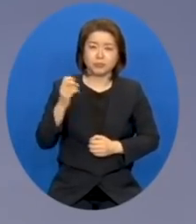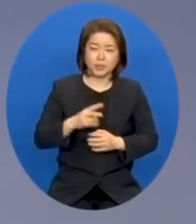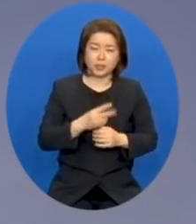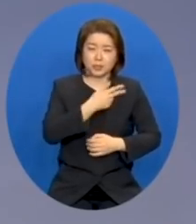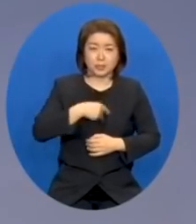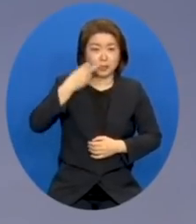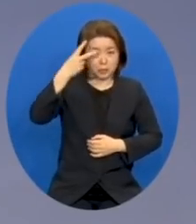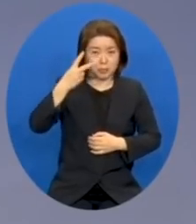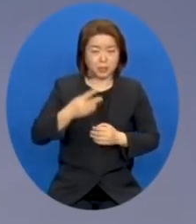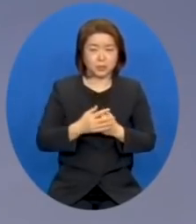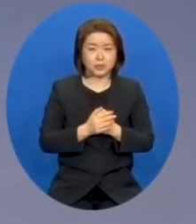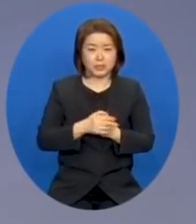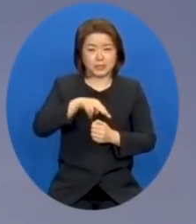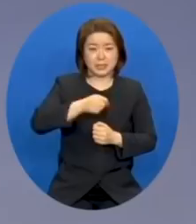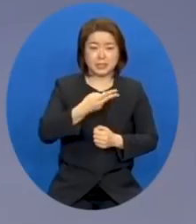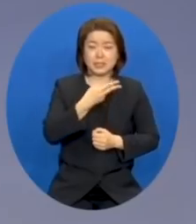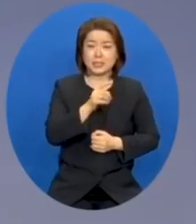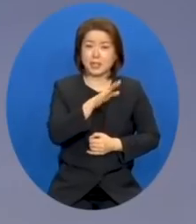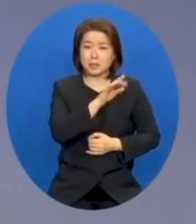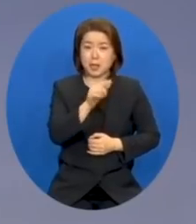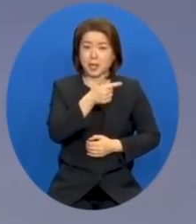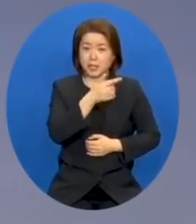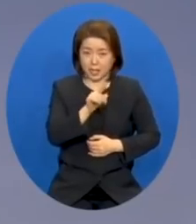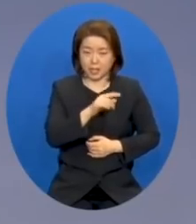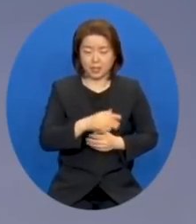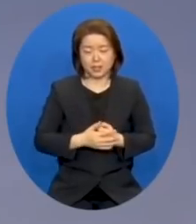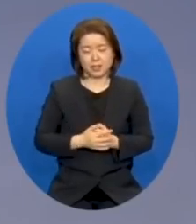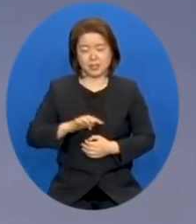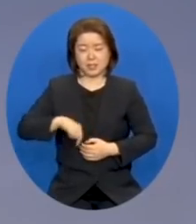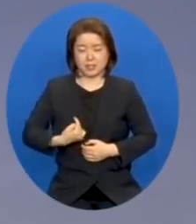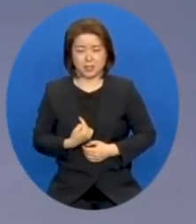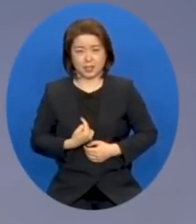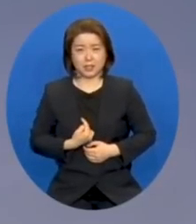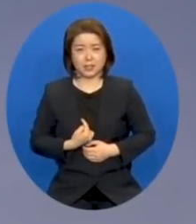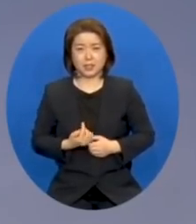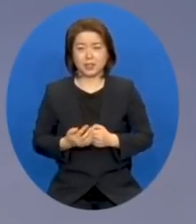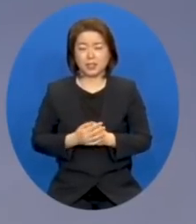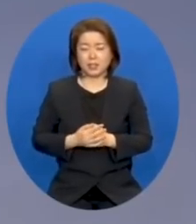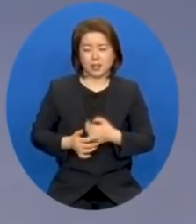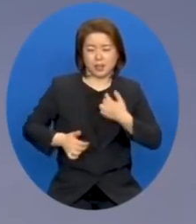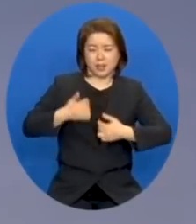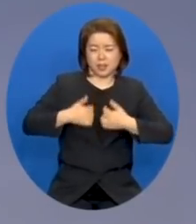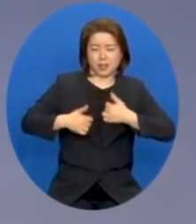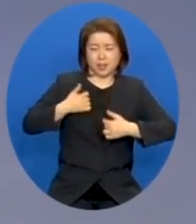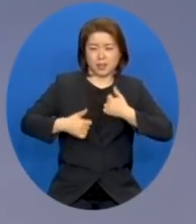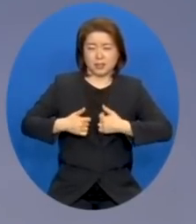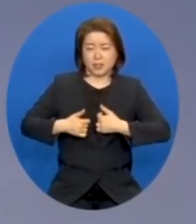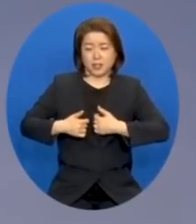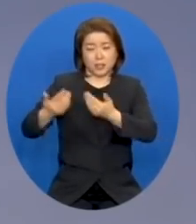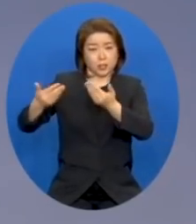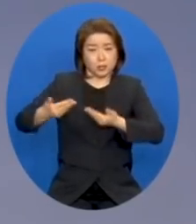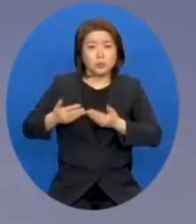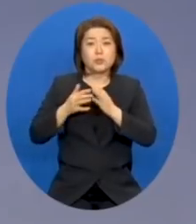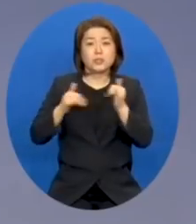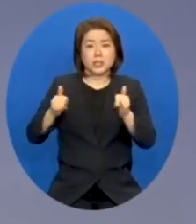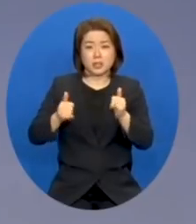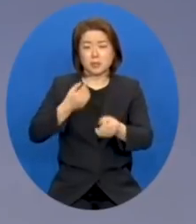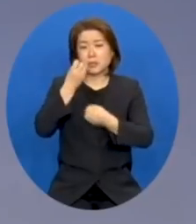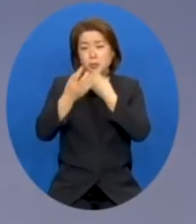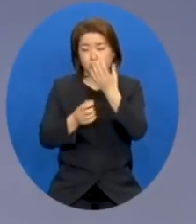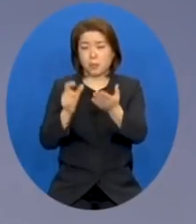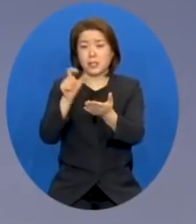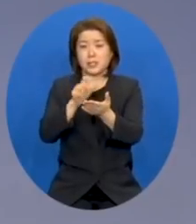바울은 스데반 어가 스데반 아가 자기에게 생기를 불러 일으키는 사람이었다 고 고백을